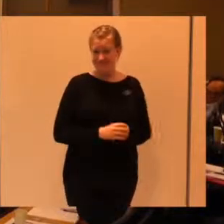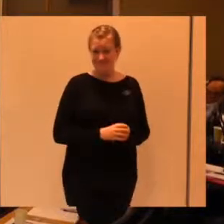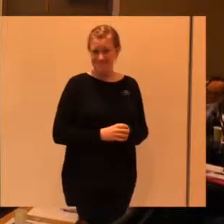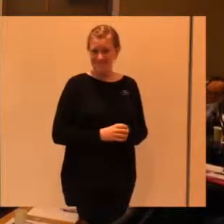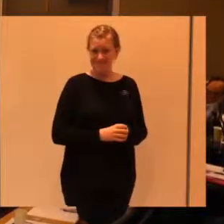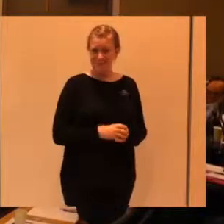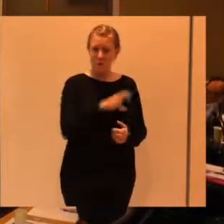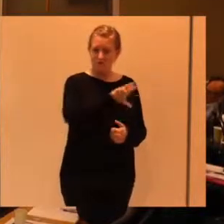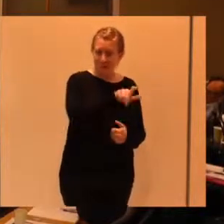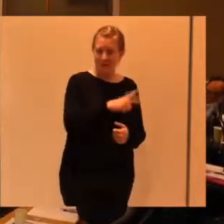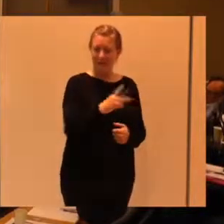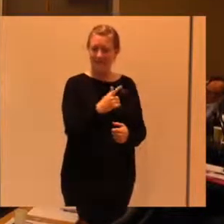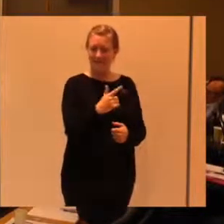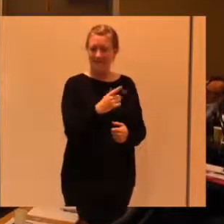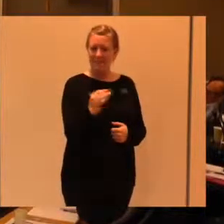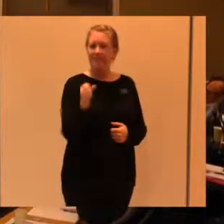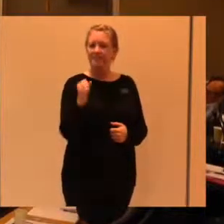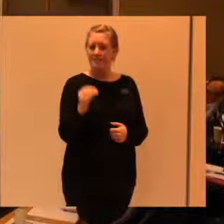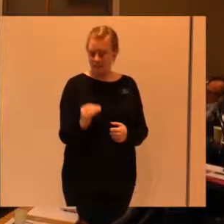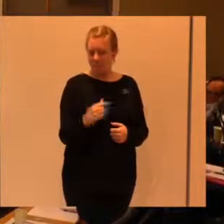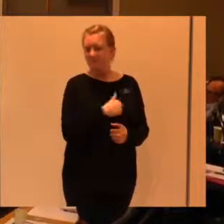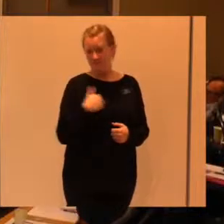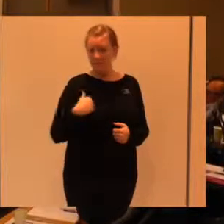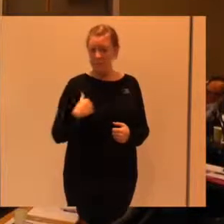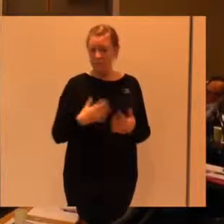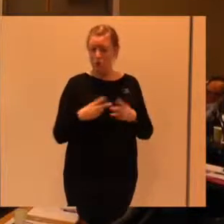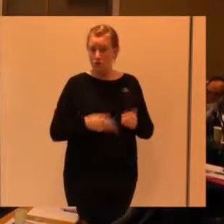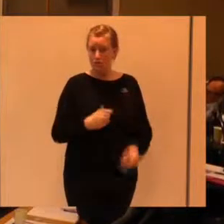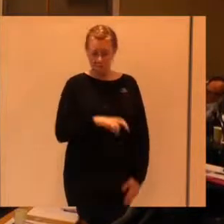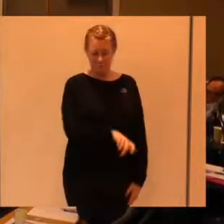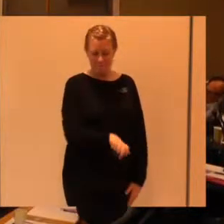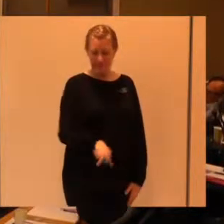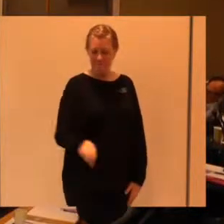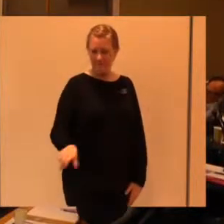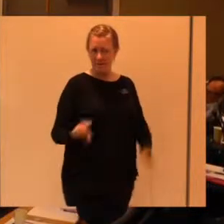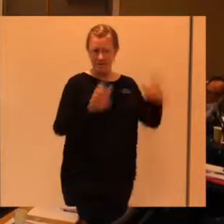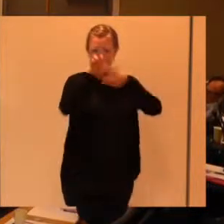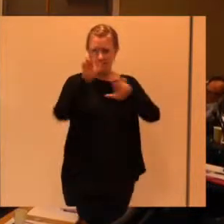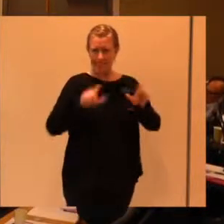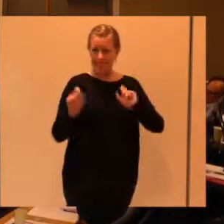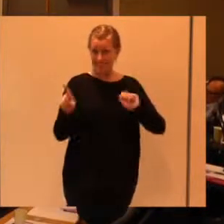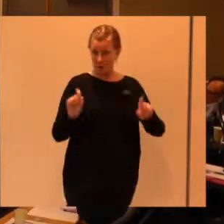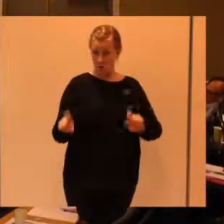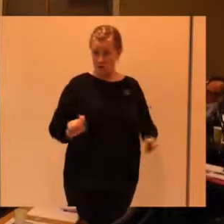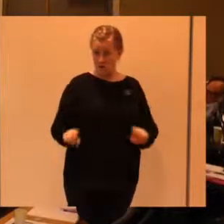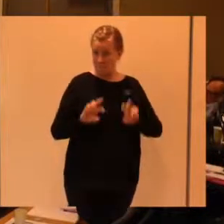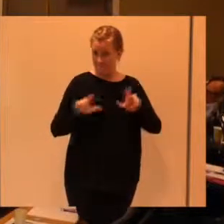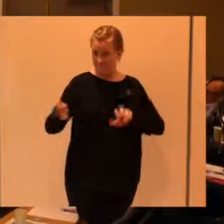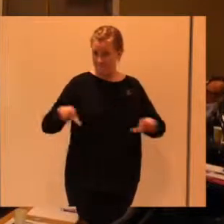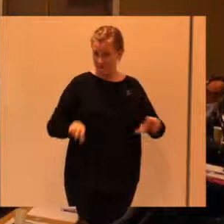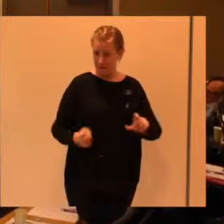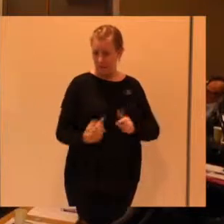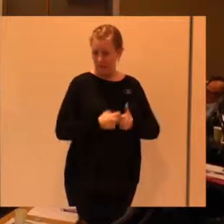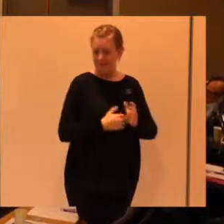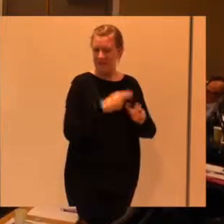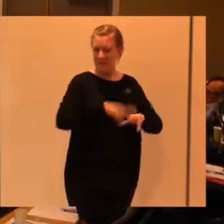taggar upp. Det är en sak som vi håller på med i alla möjliga sammanhang. Vi märker saker digitalt och så kan vi koppla det till en plats till exempel.